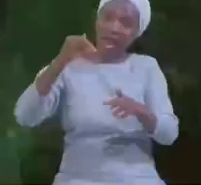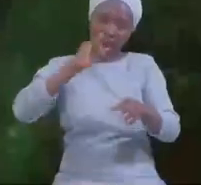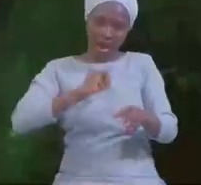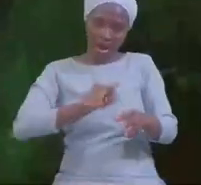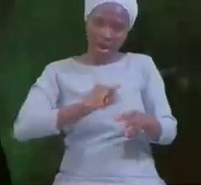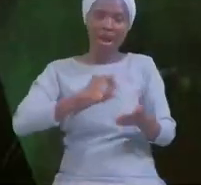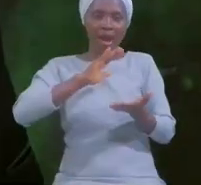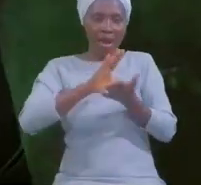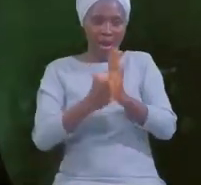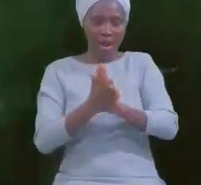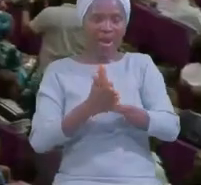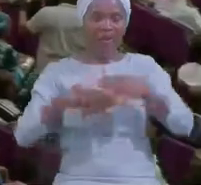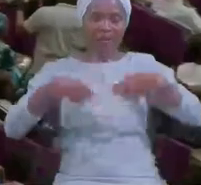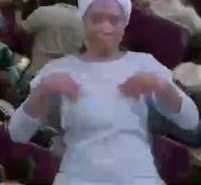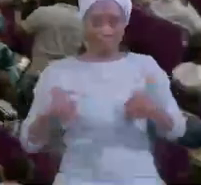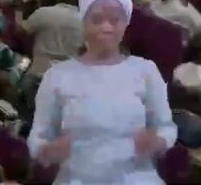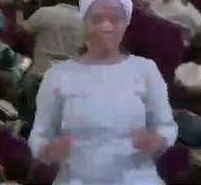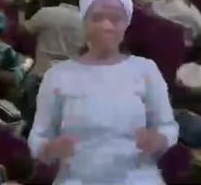Par ses meurtrissures, je suis guéri.